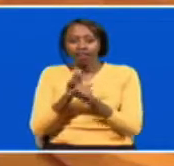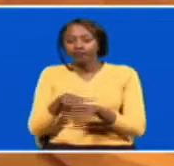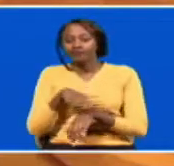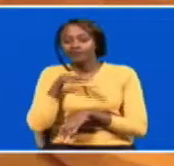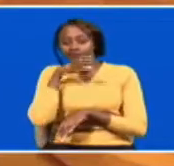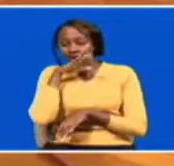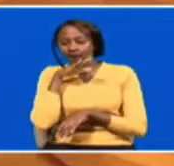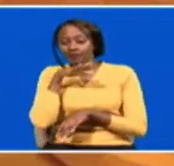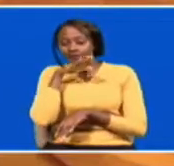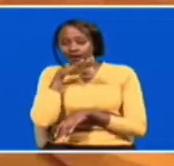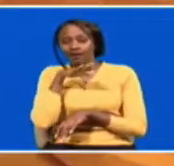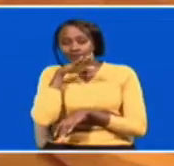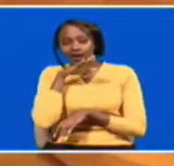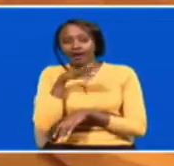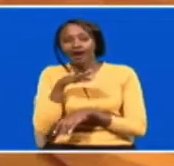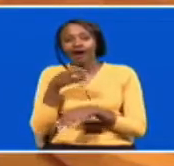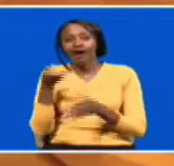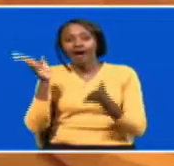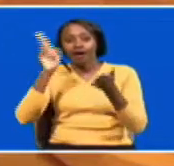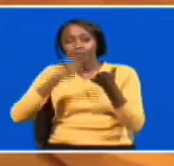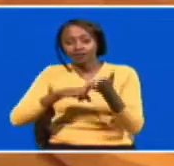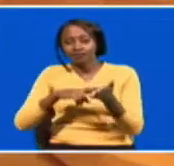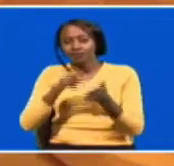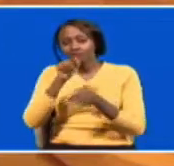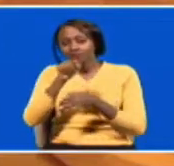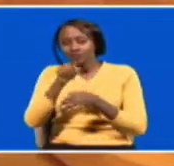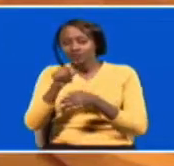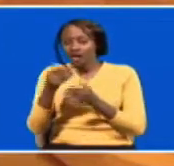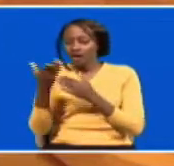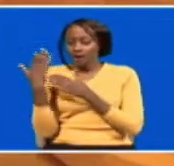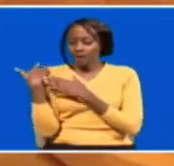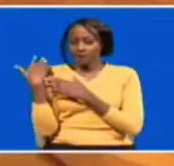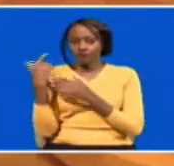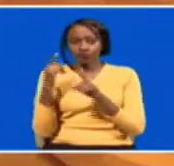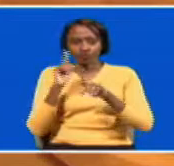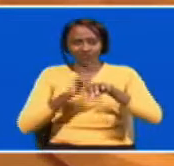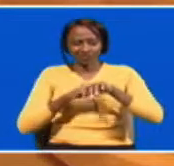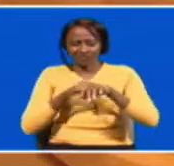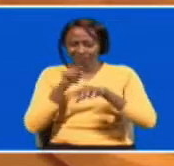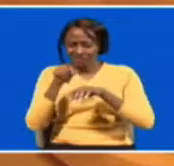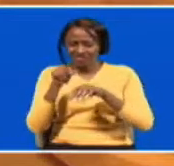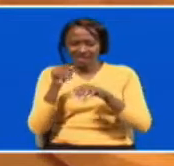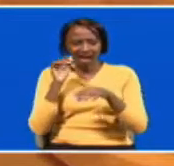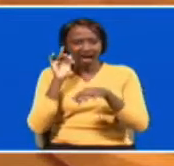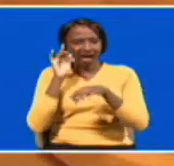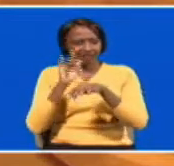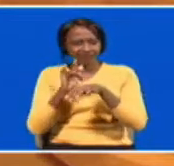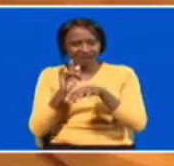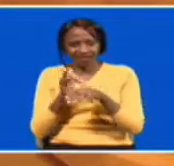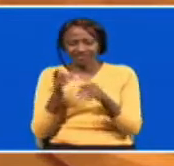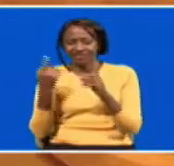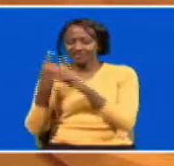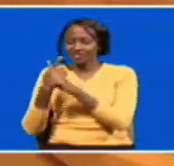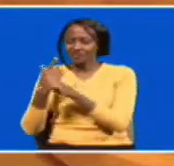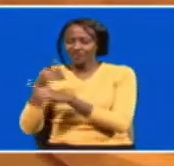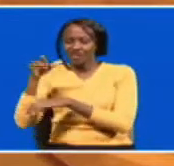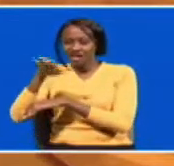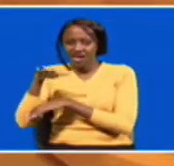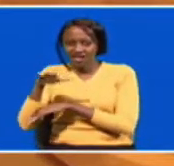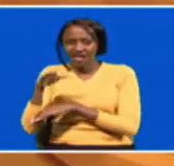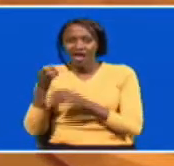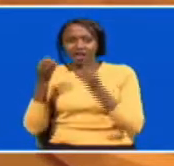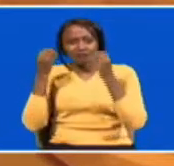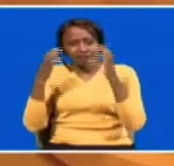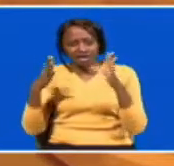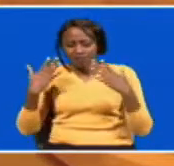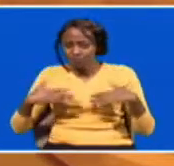visivyoeleweka viliripotiwa kwa mara ya kwanza msimu huu siku ya Jumatano na vimeathiri zaidi ya vizimba 30 na kuacha mamia